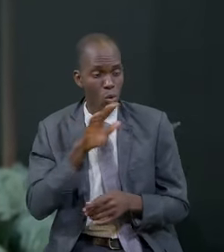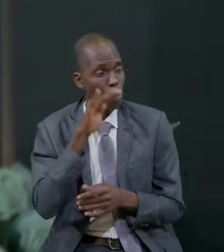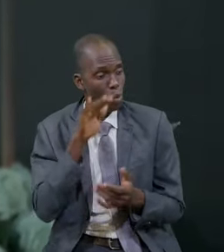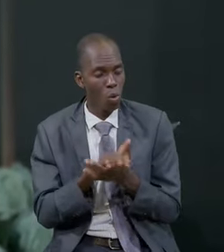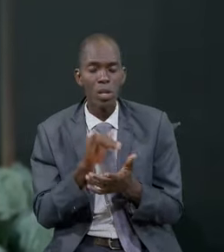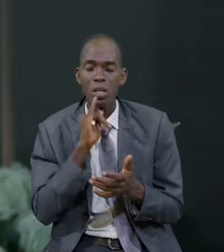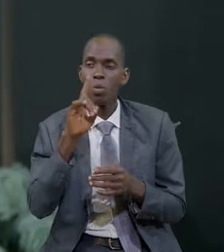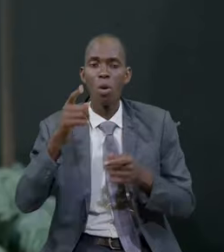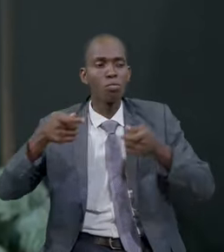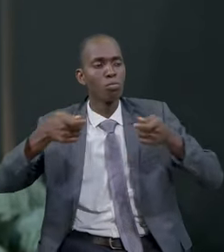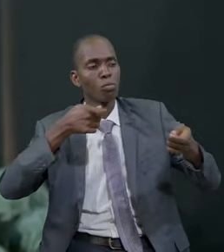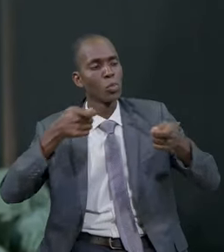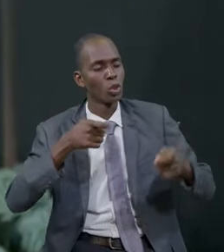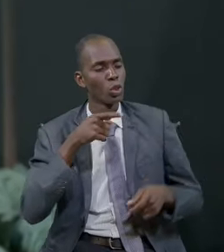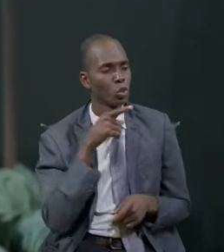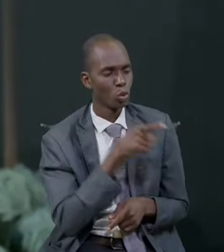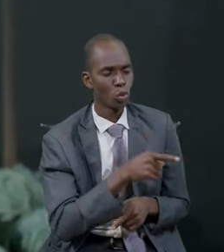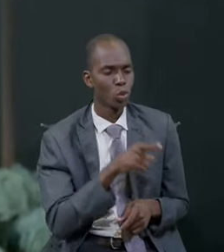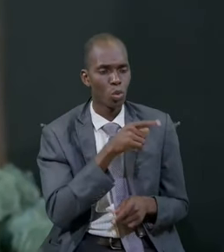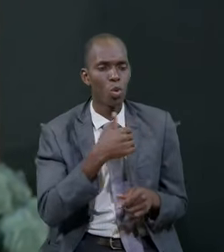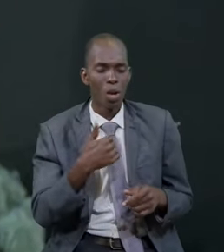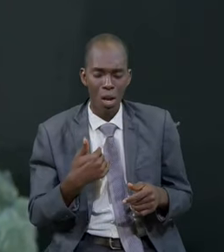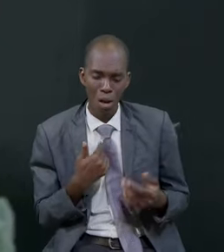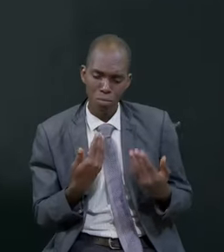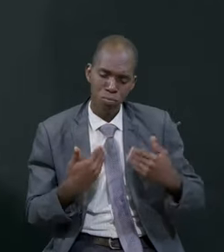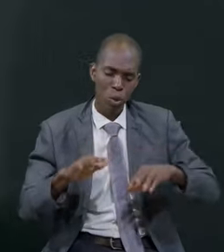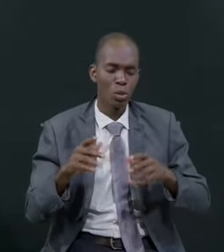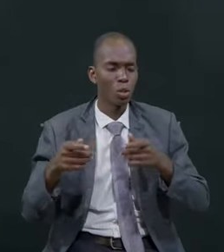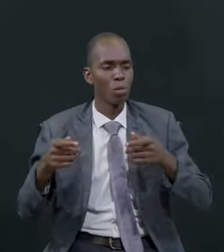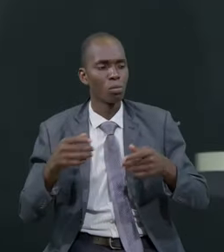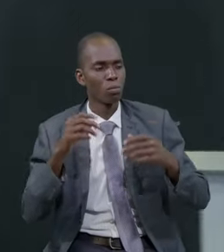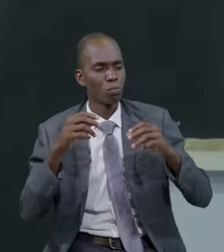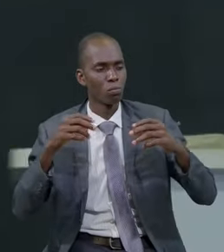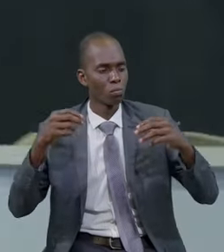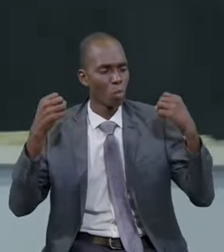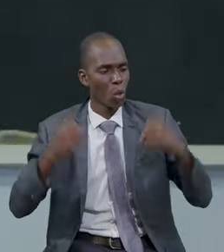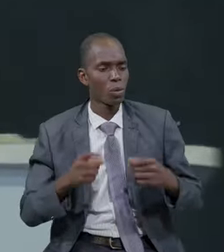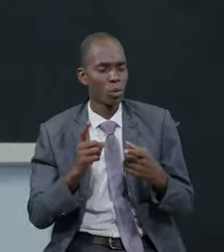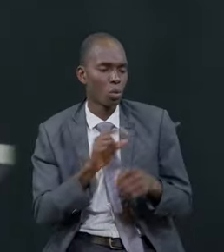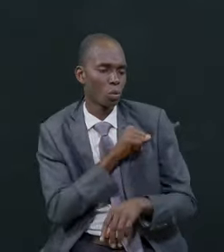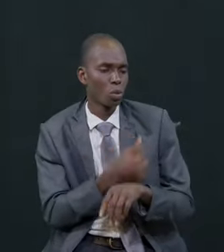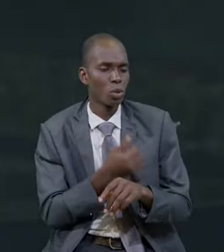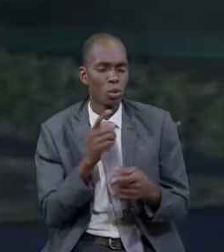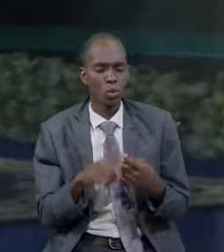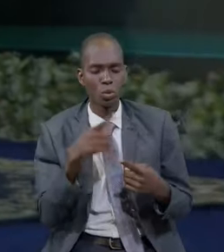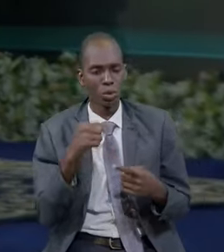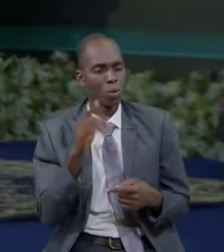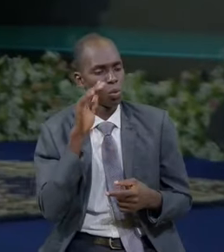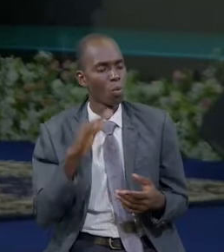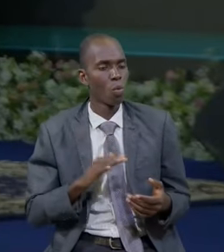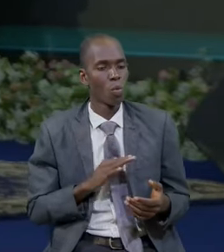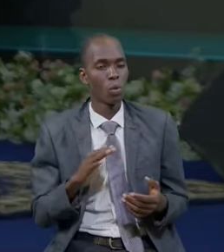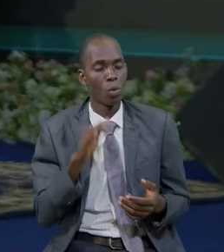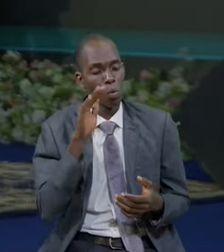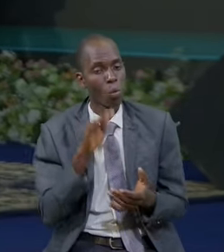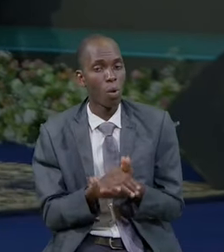Et toi, tu as abandonné ton trône. On n'a plus des prophètes aujourd'hui comme ça. Mais Dieu merci pour Nathan. Il a dit,